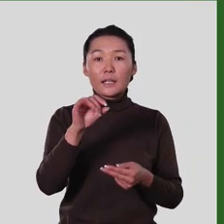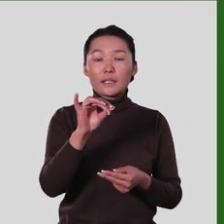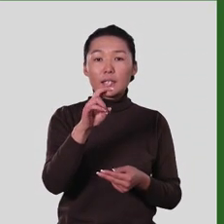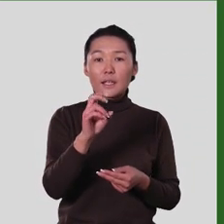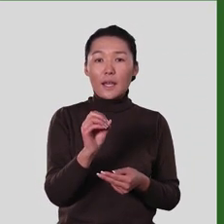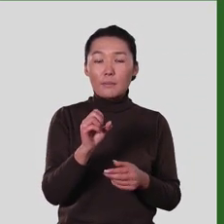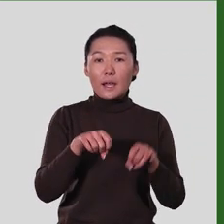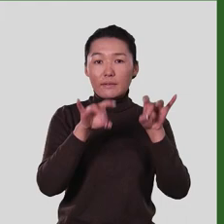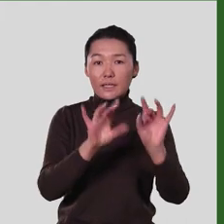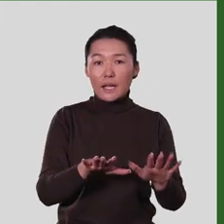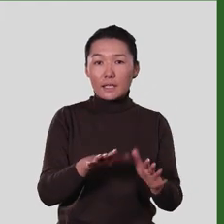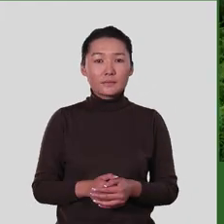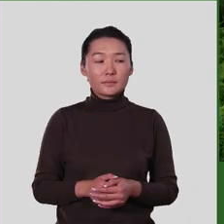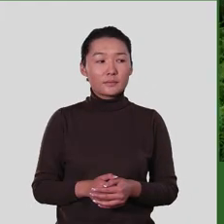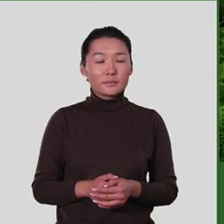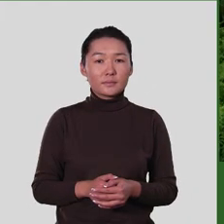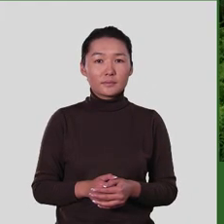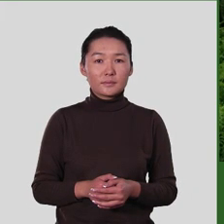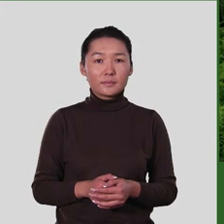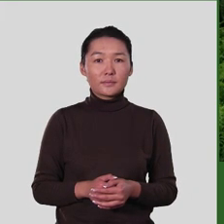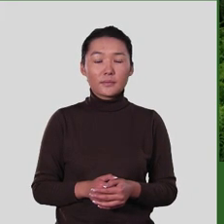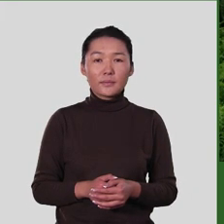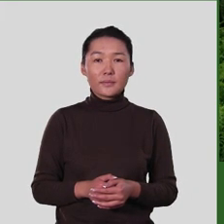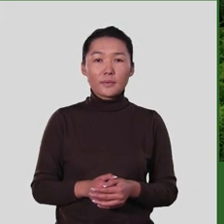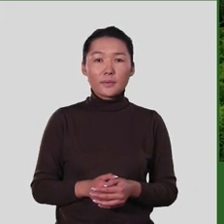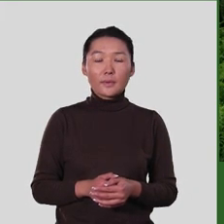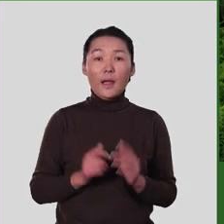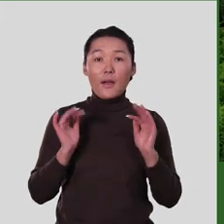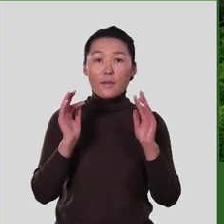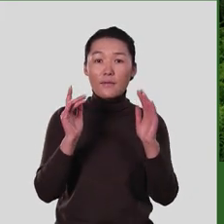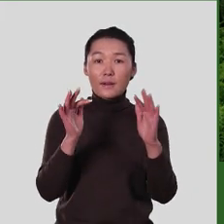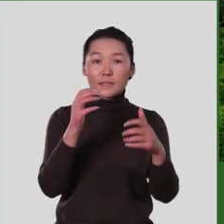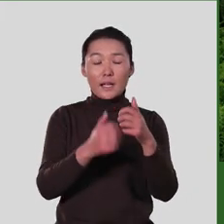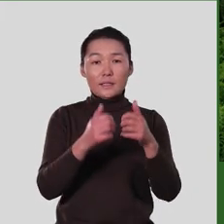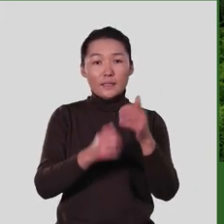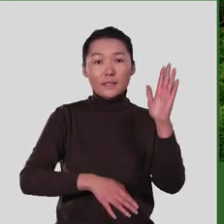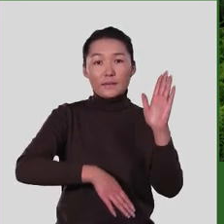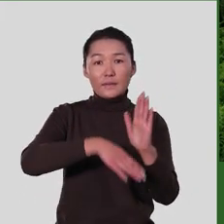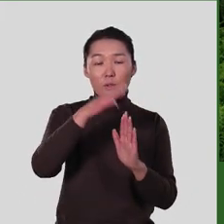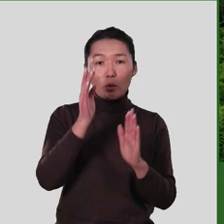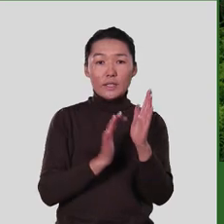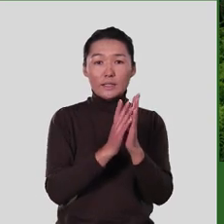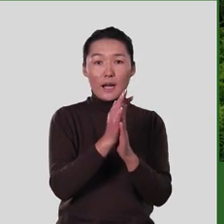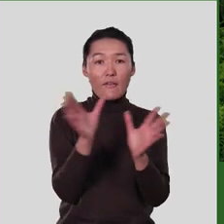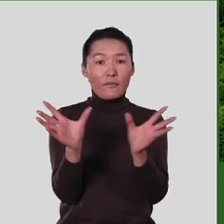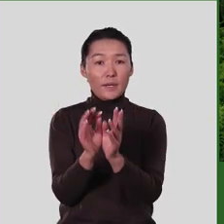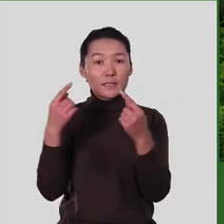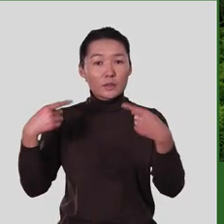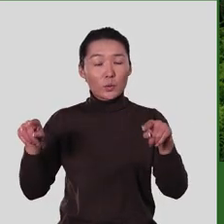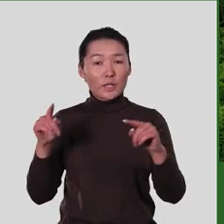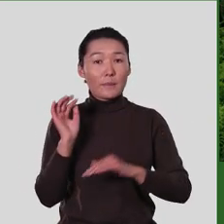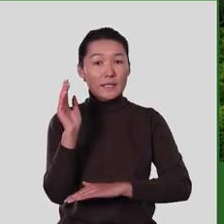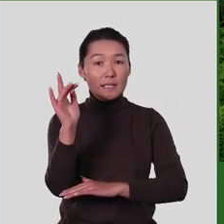и является ее символом. В субэкваториальных лесах среди высоких трав вместе с другими